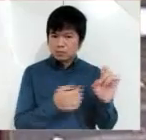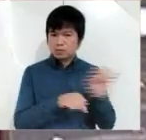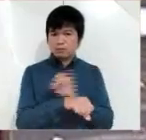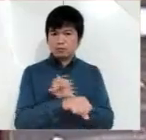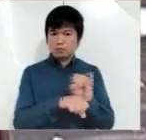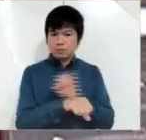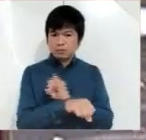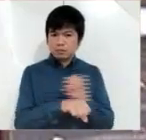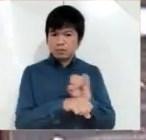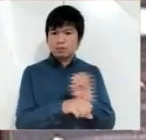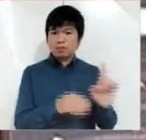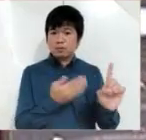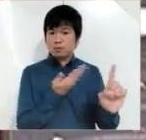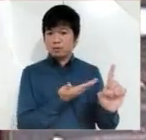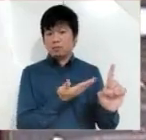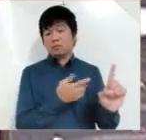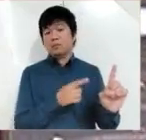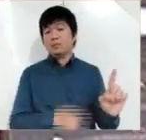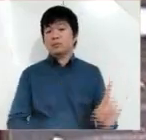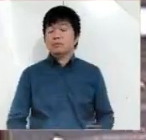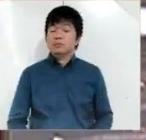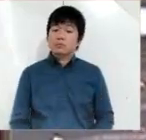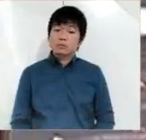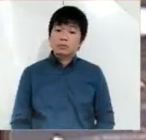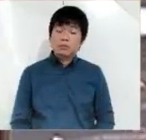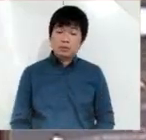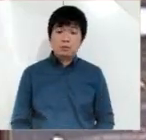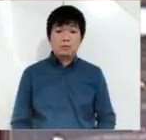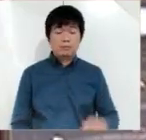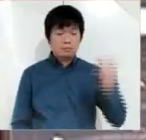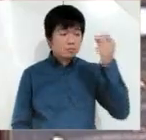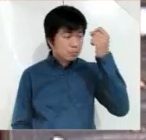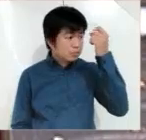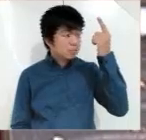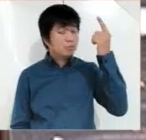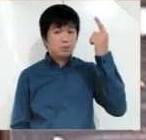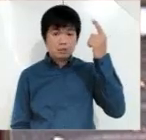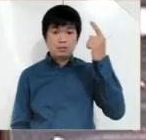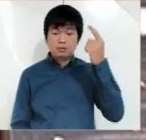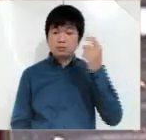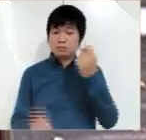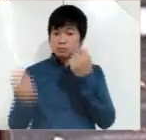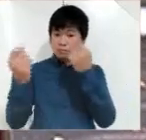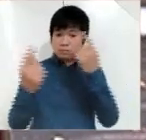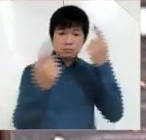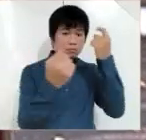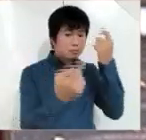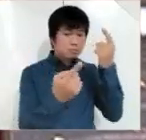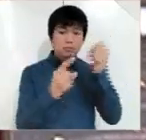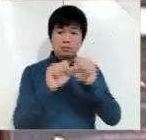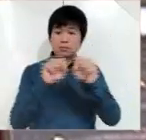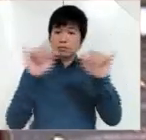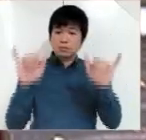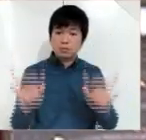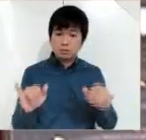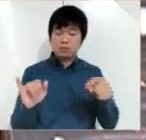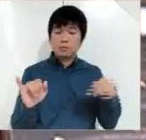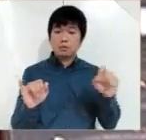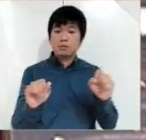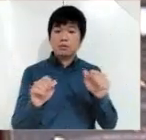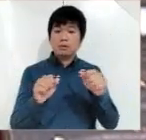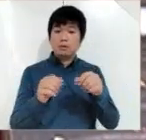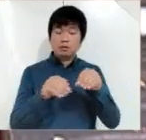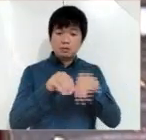unang-una. Pangalawa, nauunawaan niya na mabuti ang sistema ng agrikultura dito sa